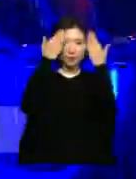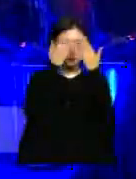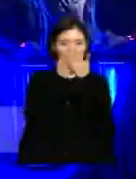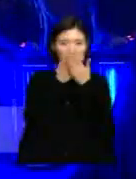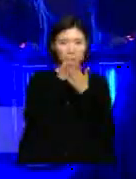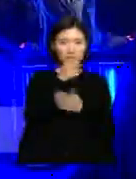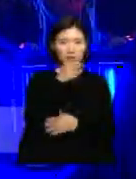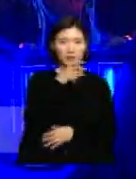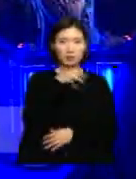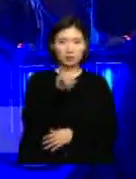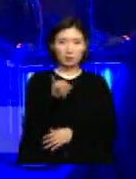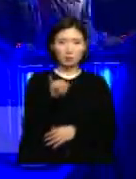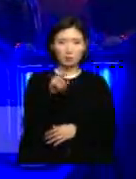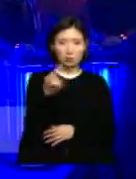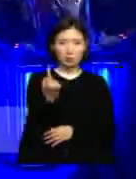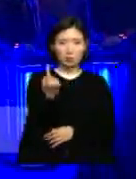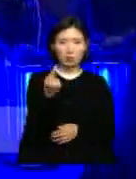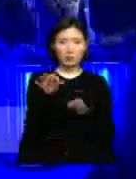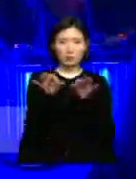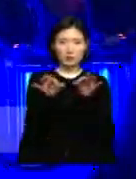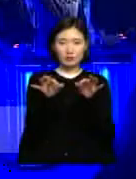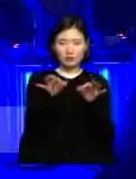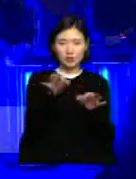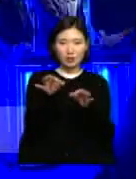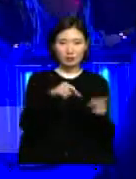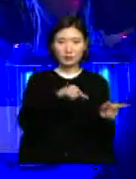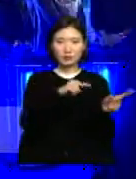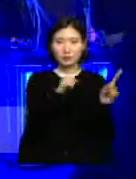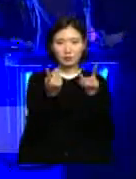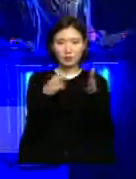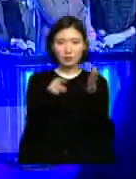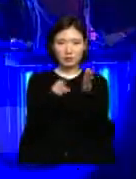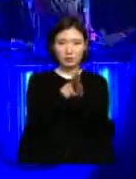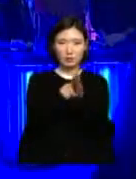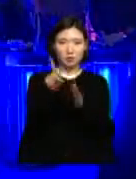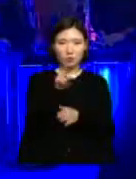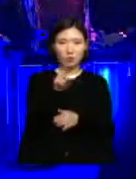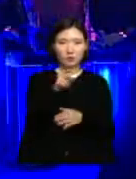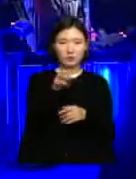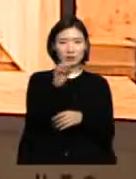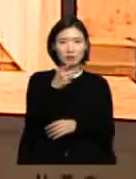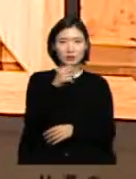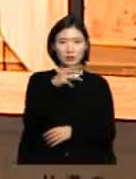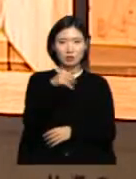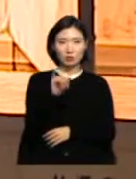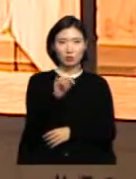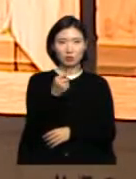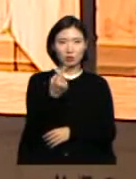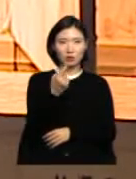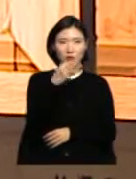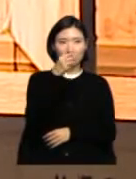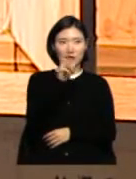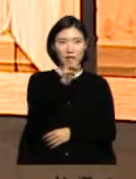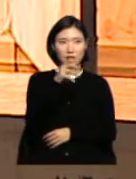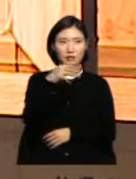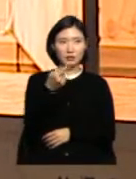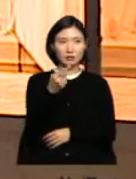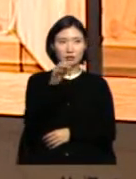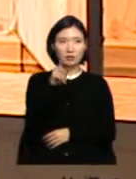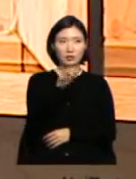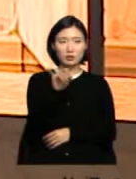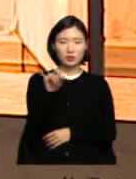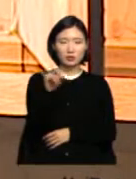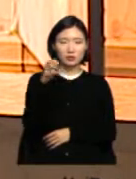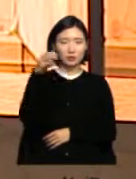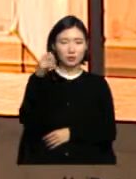을지로 조명산업을 다시 밝히는 행사가 열렸습니다. 을지로 라이트웨이입니다. 을지로에 있는 조명